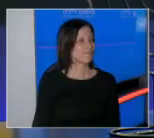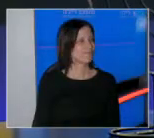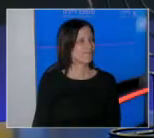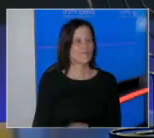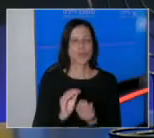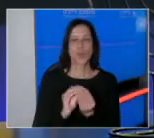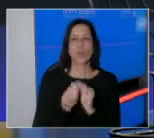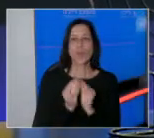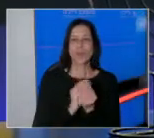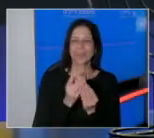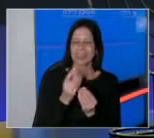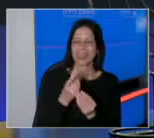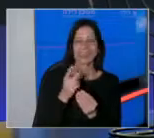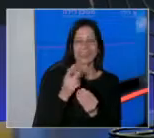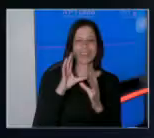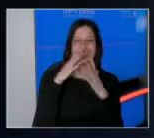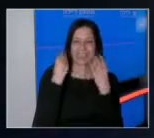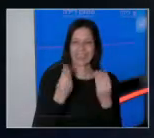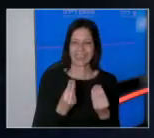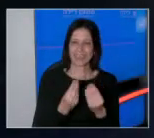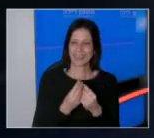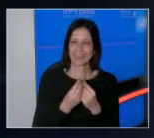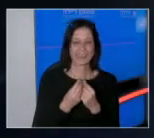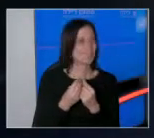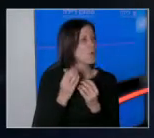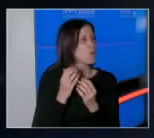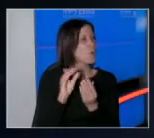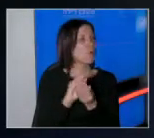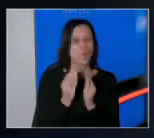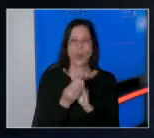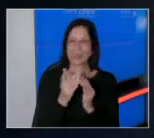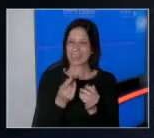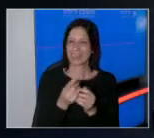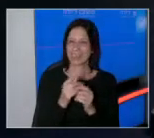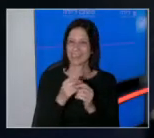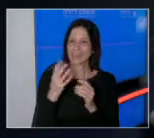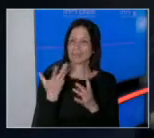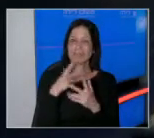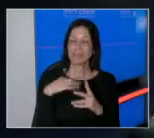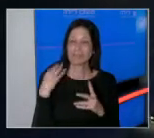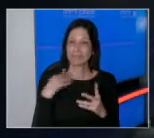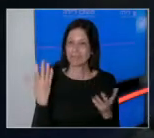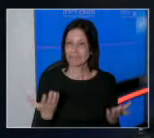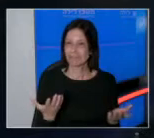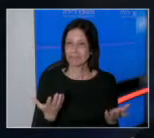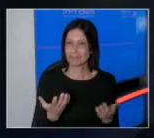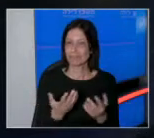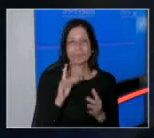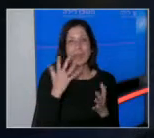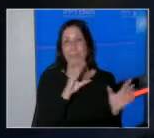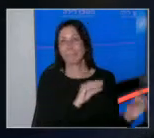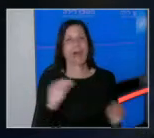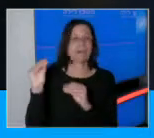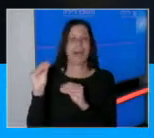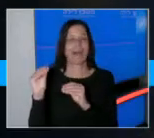קובות. אור סיון, ערב טוב, מה שלומך? קובות. מה המצב? איזה מעבר